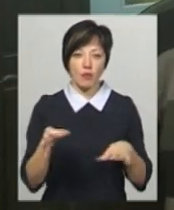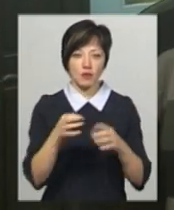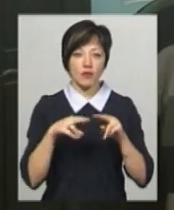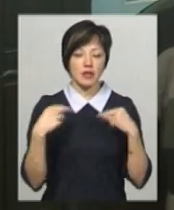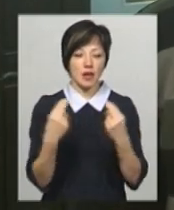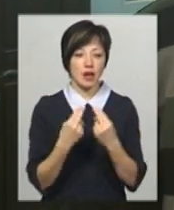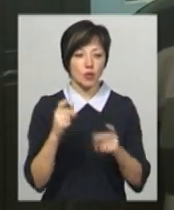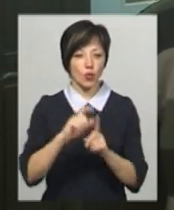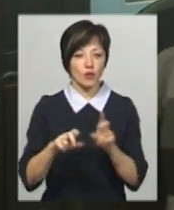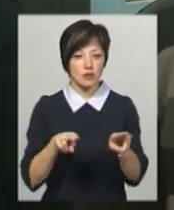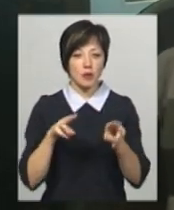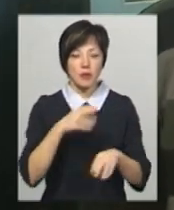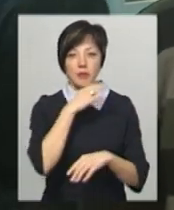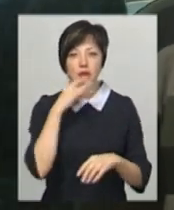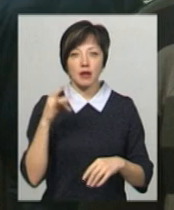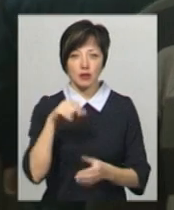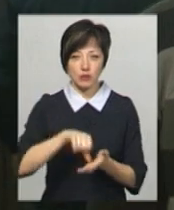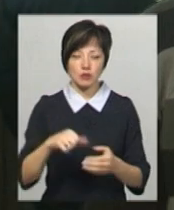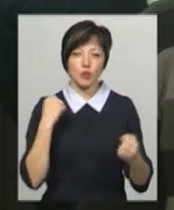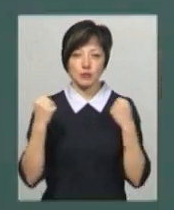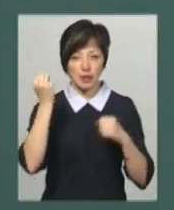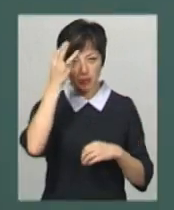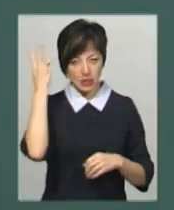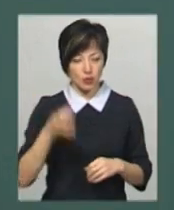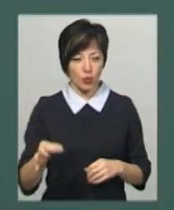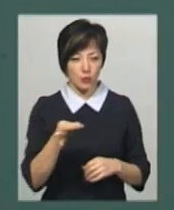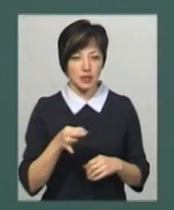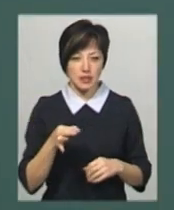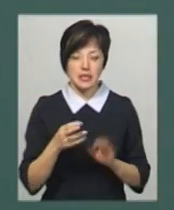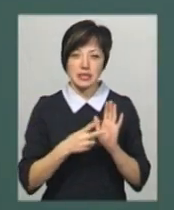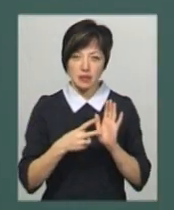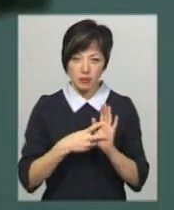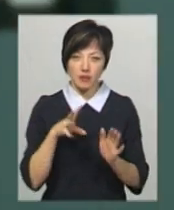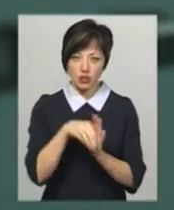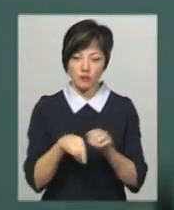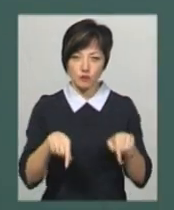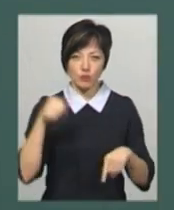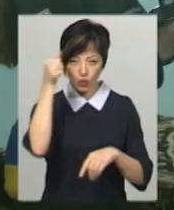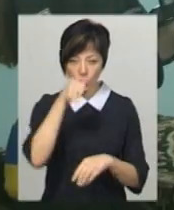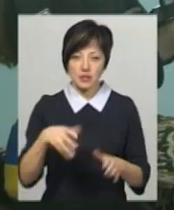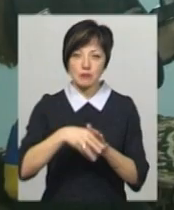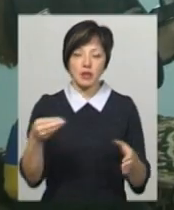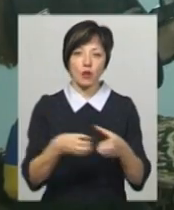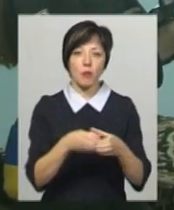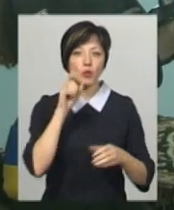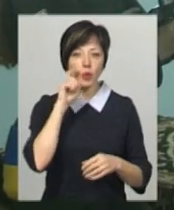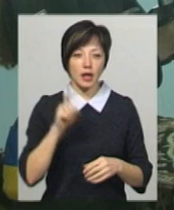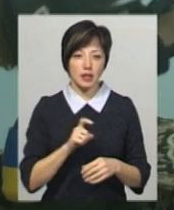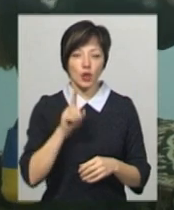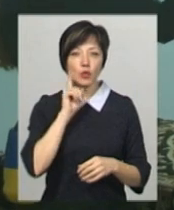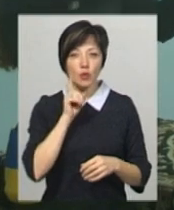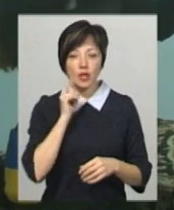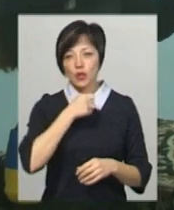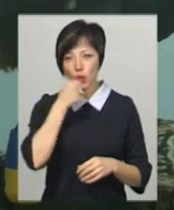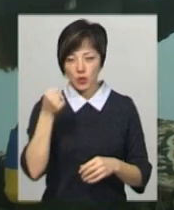федерації кульової стрільби, неодноразово брали участь і спортсмени з Хмельницької області, 7 з яких увійшли в цьому році до складу збірних команд України, юніорських